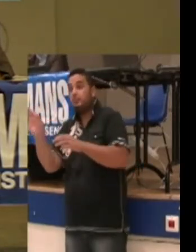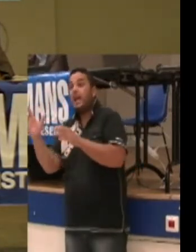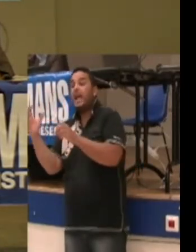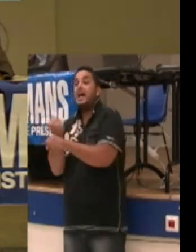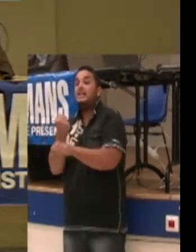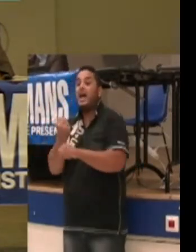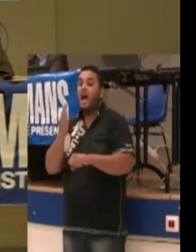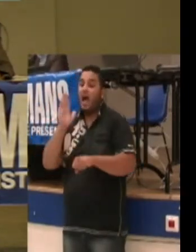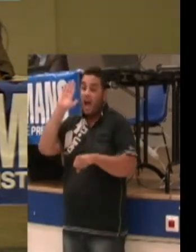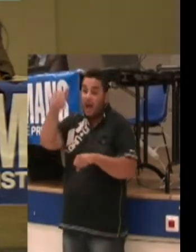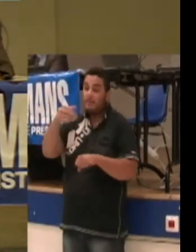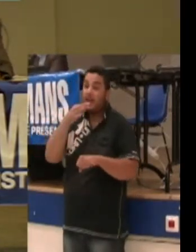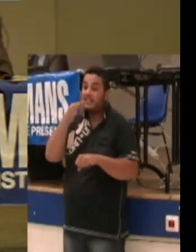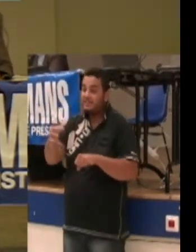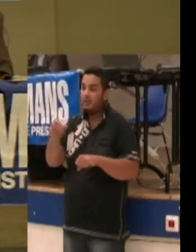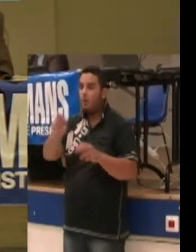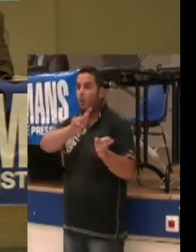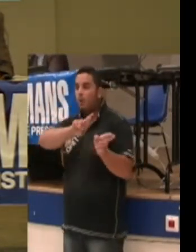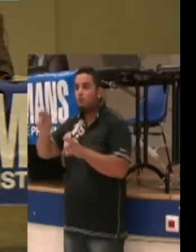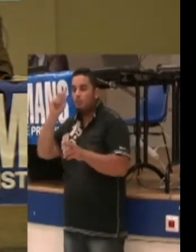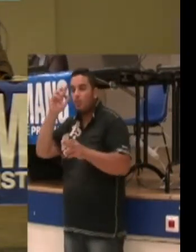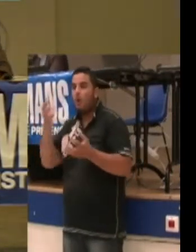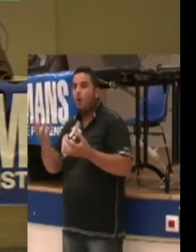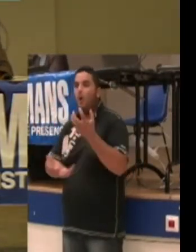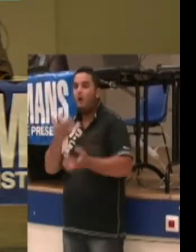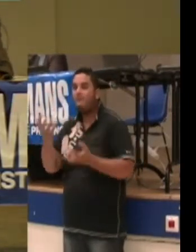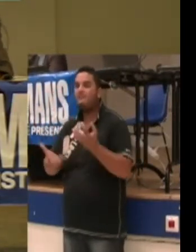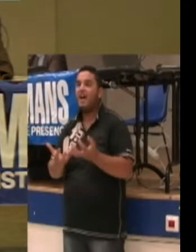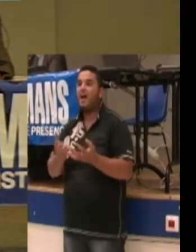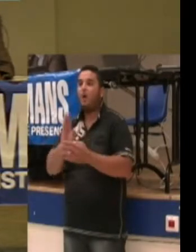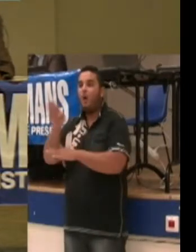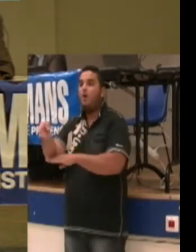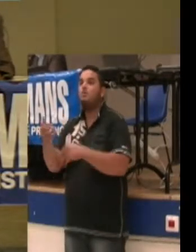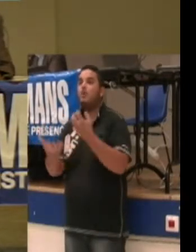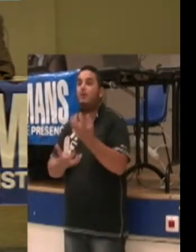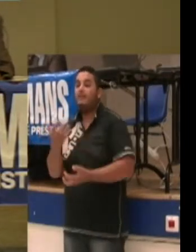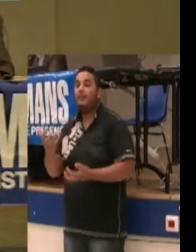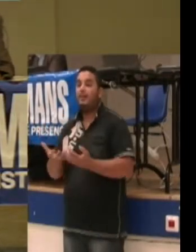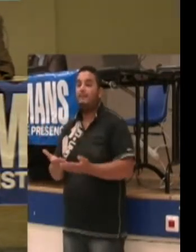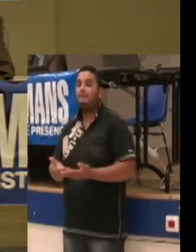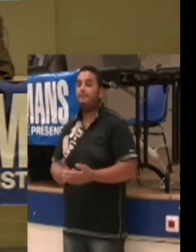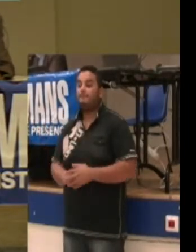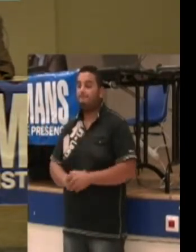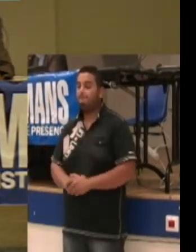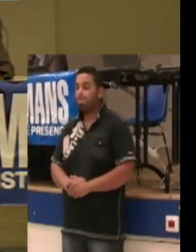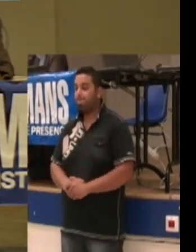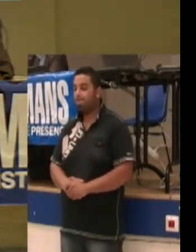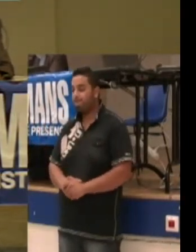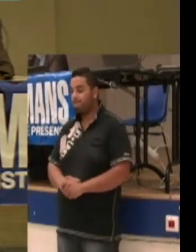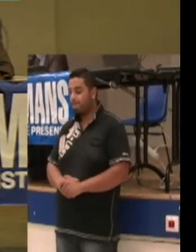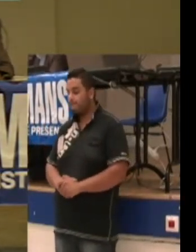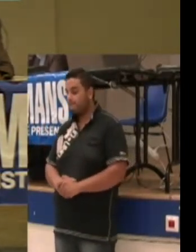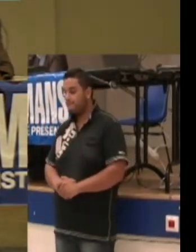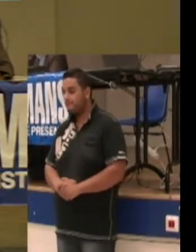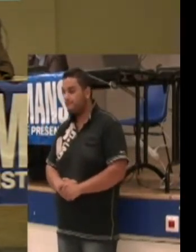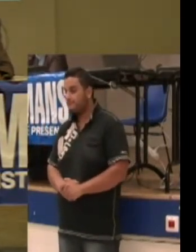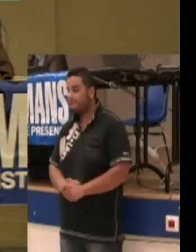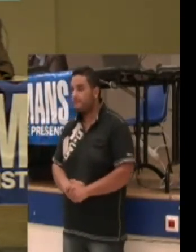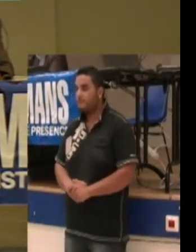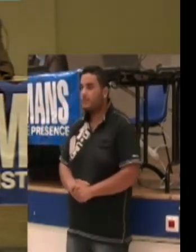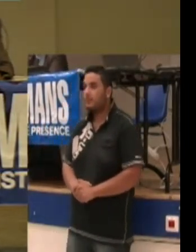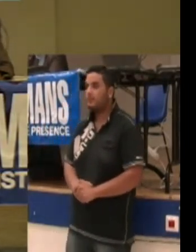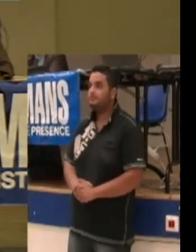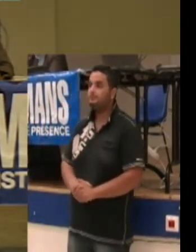Allah subhanahu wa ta'ala te dit de tenir tête. Par quoi? Wajahidhum bihi jihadan kabira. Allah subhanahu wa ta'ala dit,